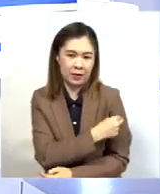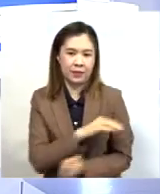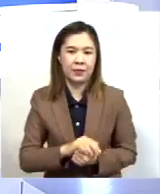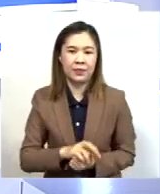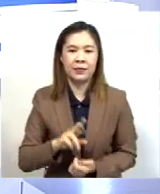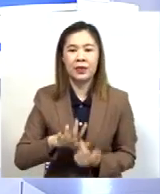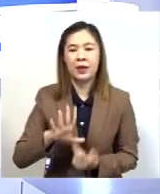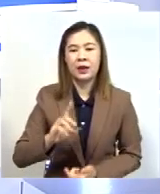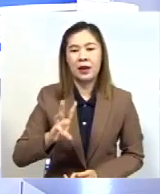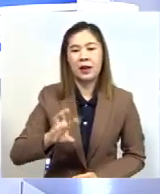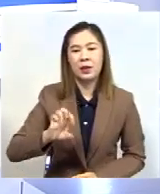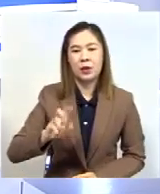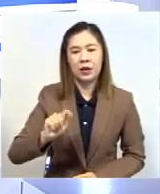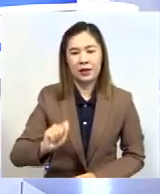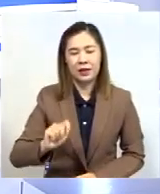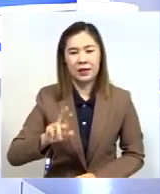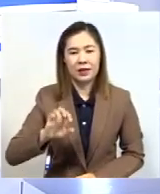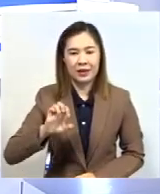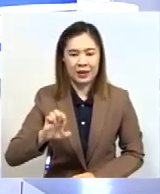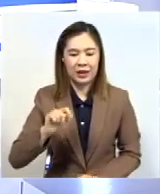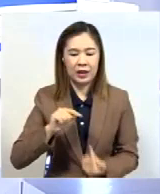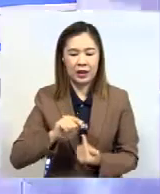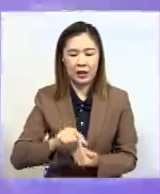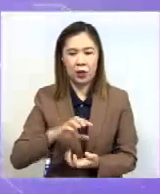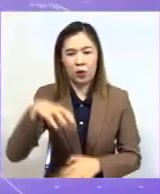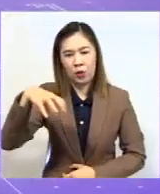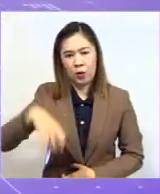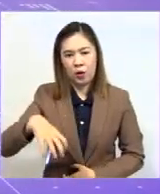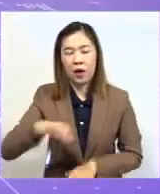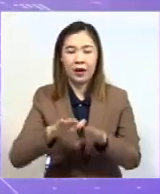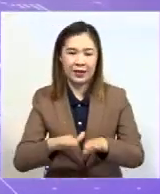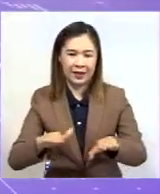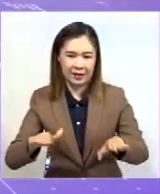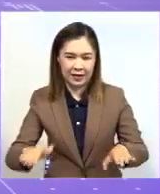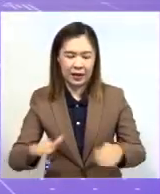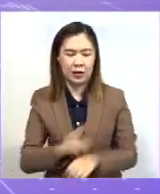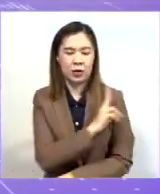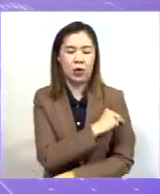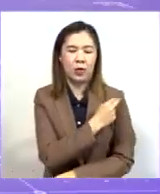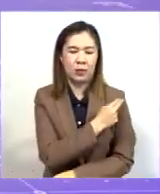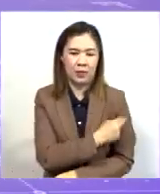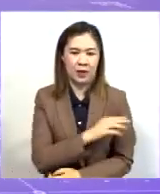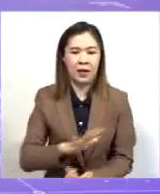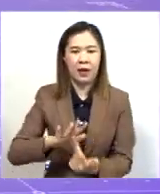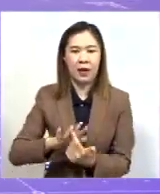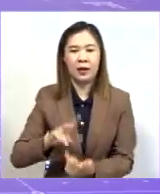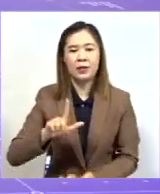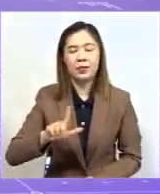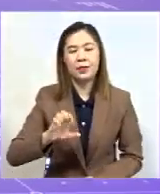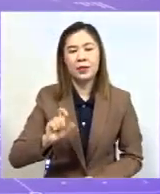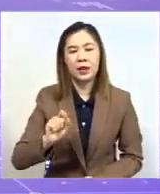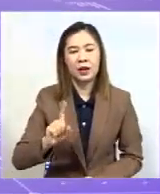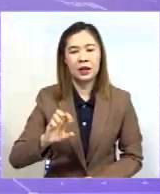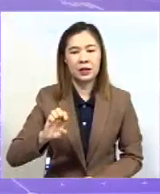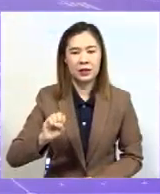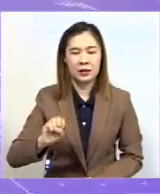ชวิถีสถาบันทรวงอกสถาบันเด็กแห่งชาติมหาราชินีโรงพยาบาลเลิศศิลป์โรงพยาบาลนพรัตน์น